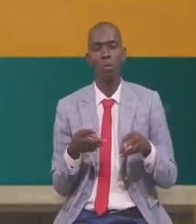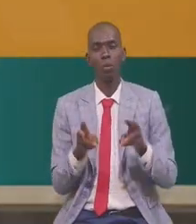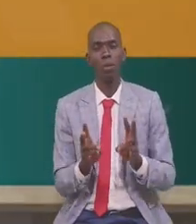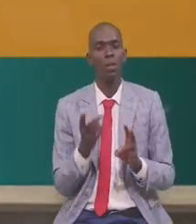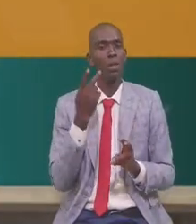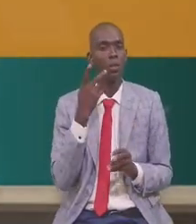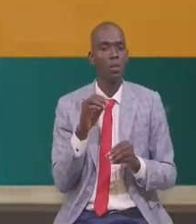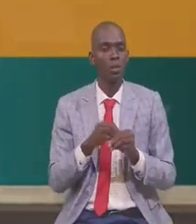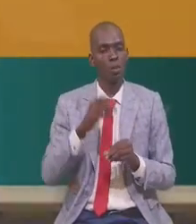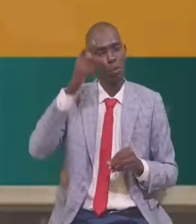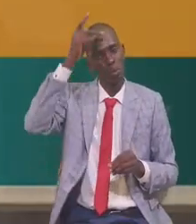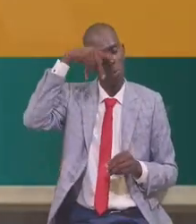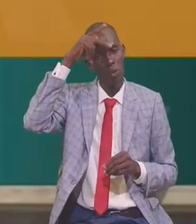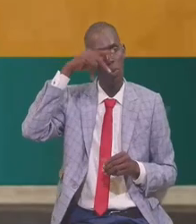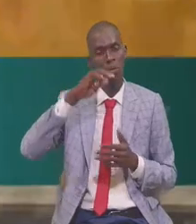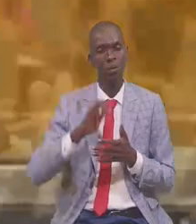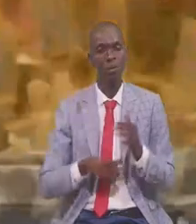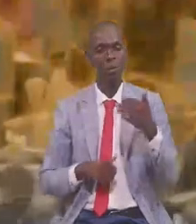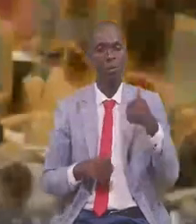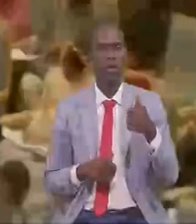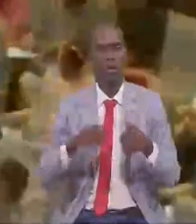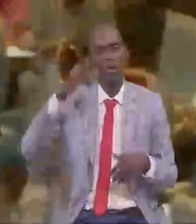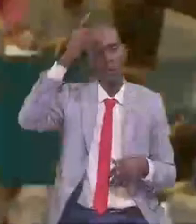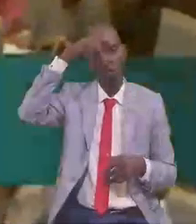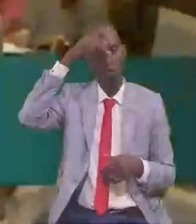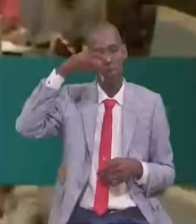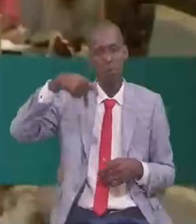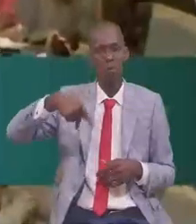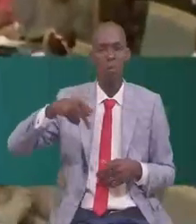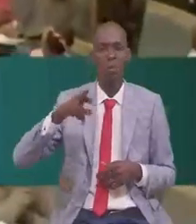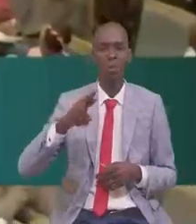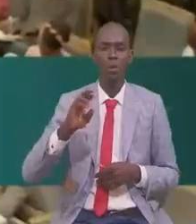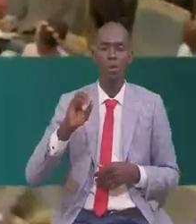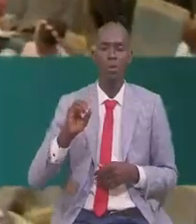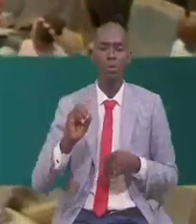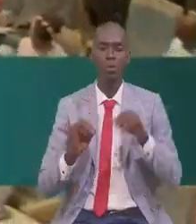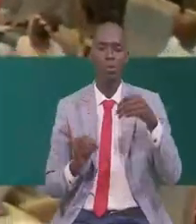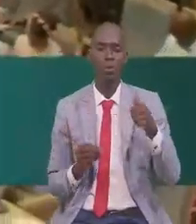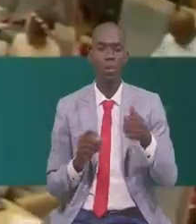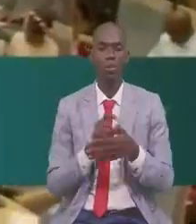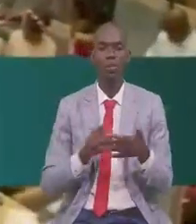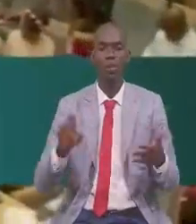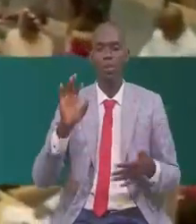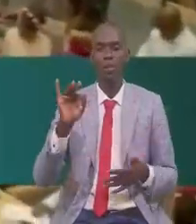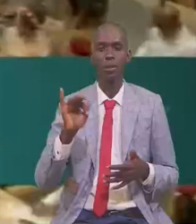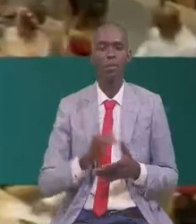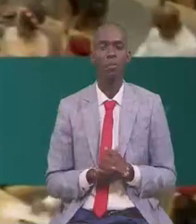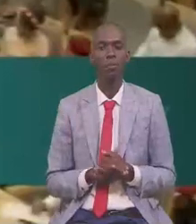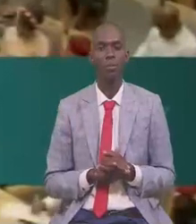En Proverbe 10, verset 19. Proverbe 10, 19.